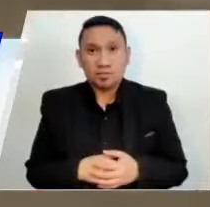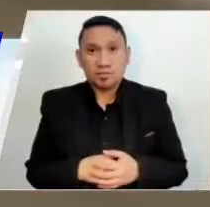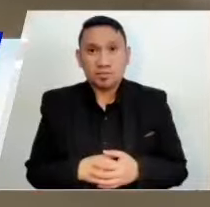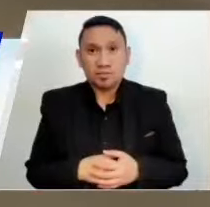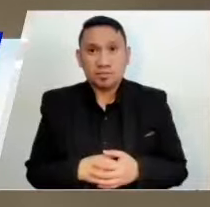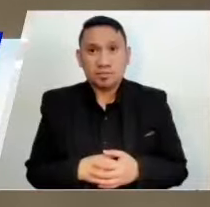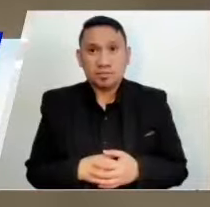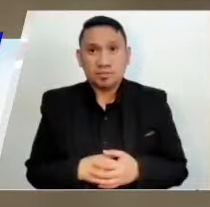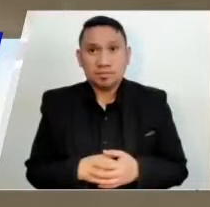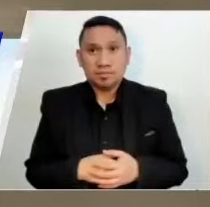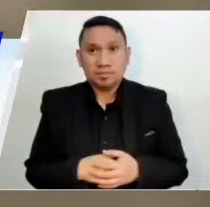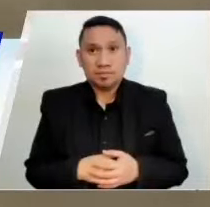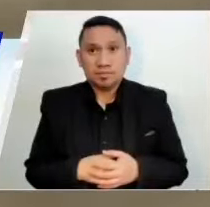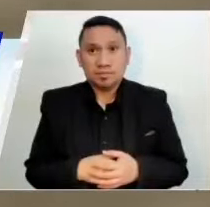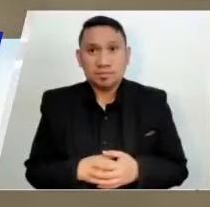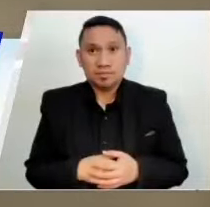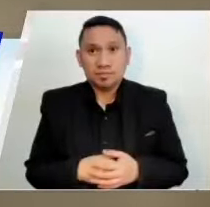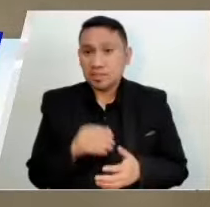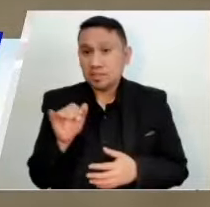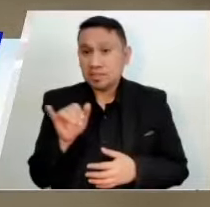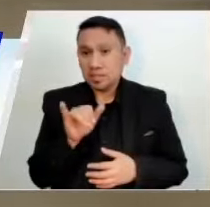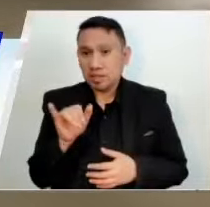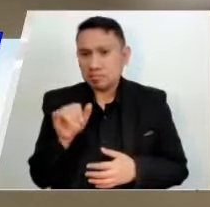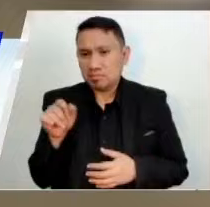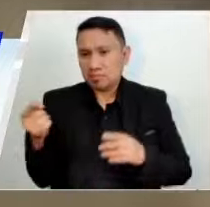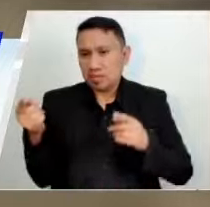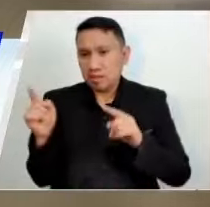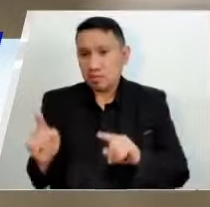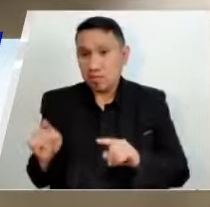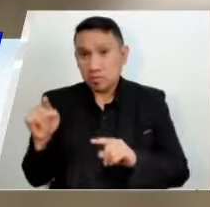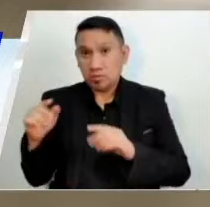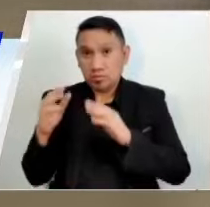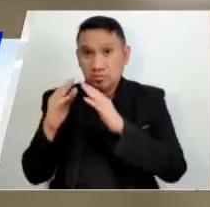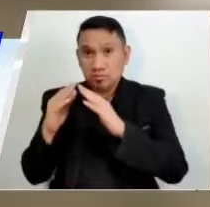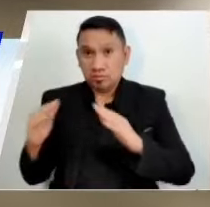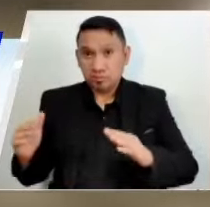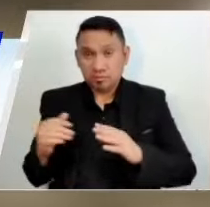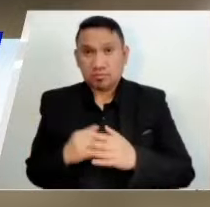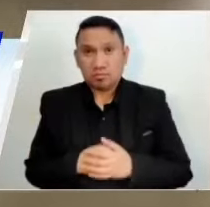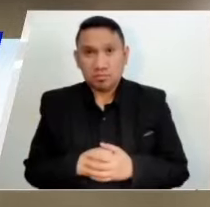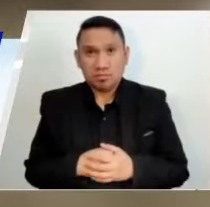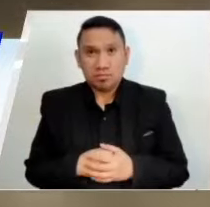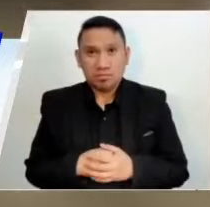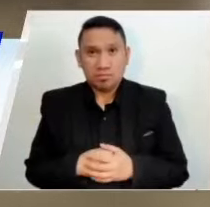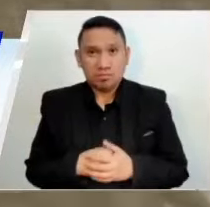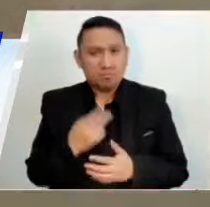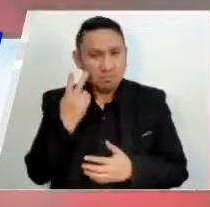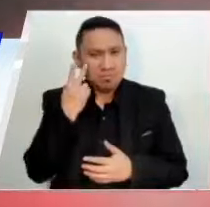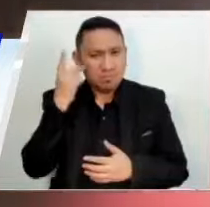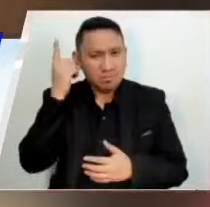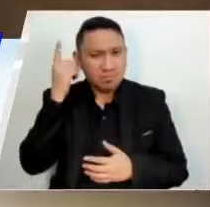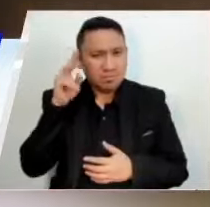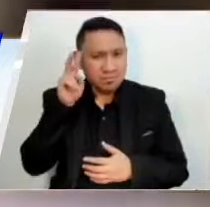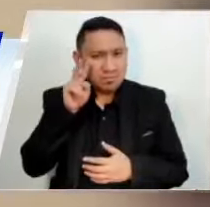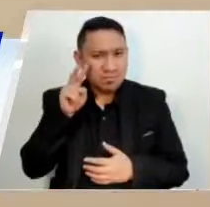k Gan din ang sinapit ng isa pang bahay lamunin ng tubig ang bahagi ng lupa sa tibanban